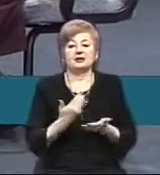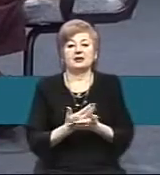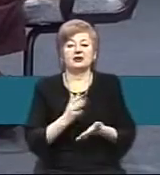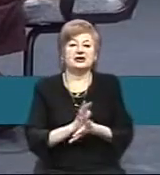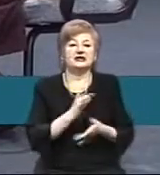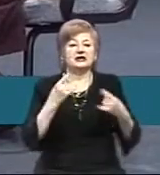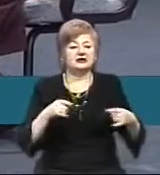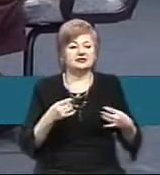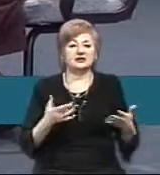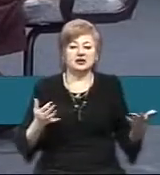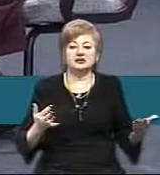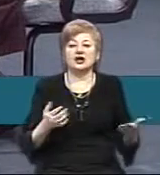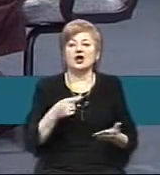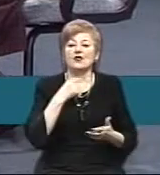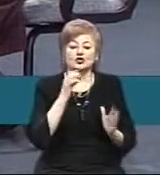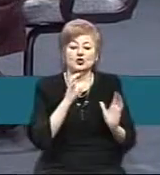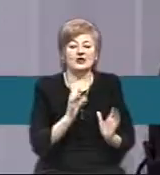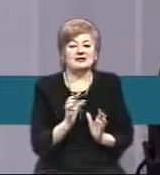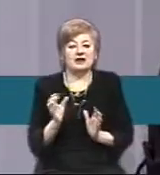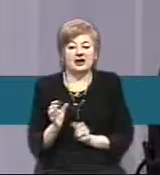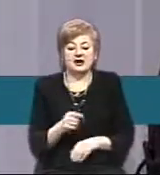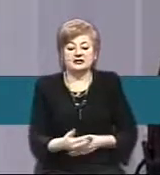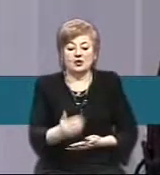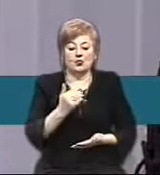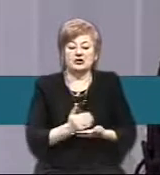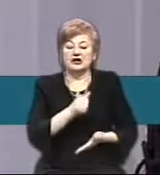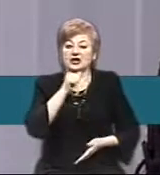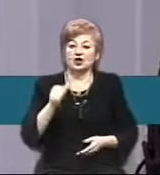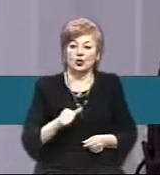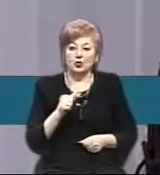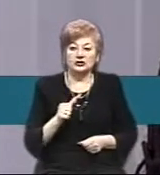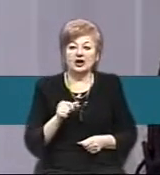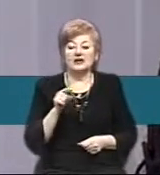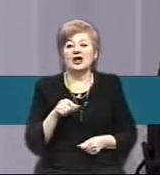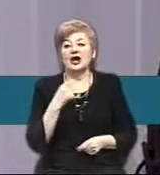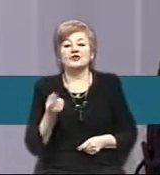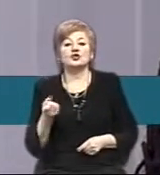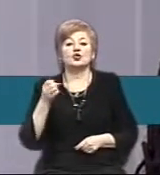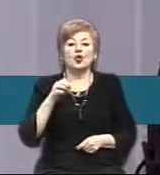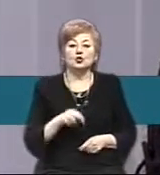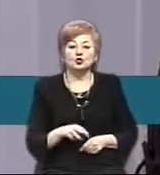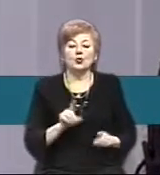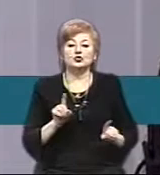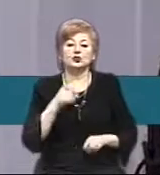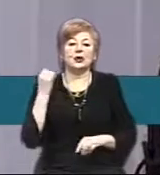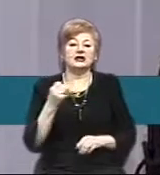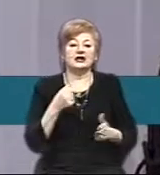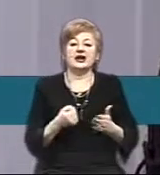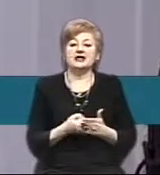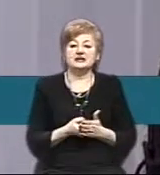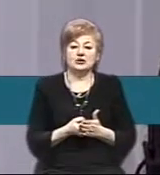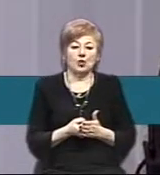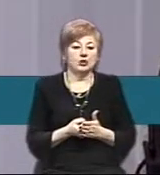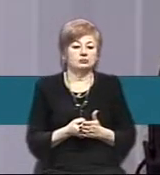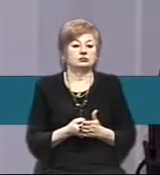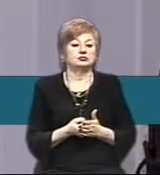та тенденція, яка зберігається останніми роками, вона каже про те, що інтерес до